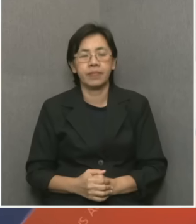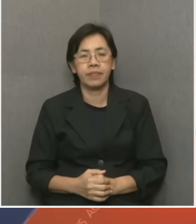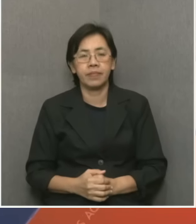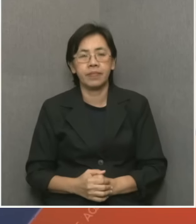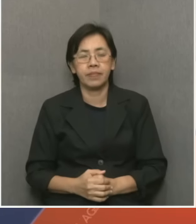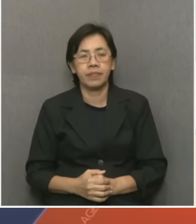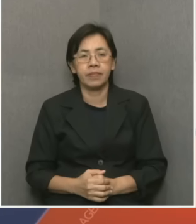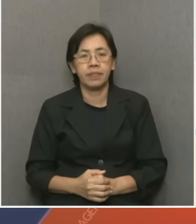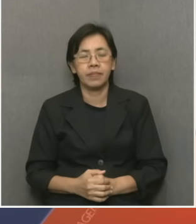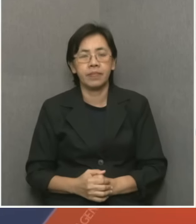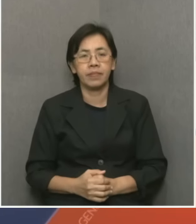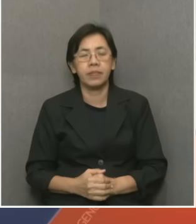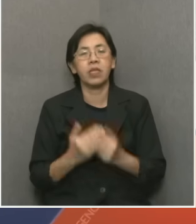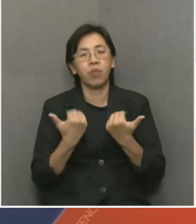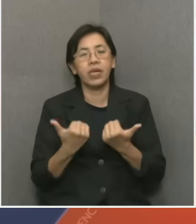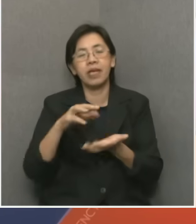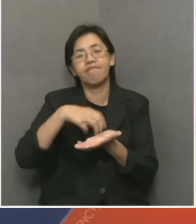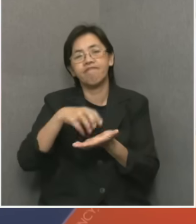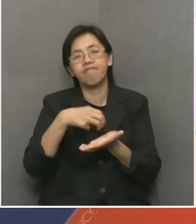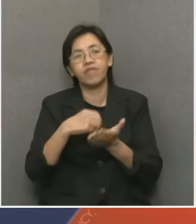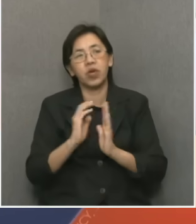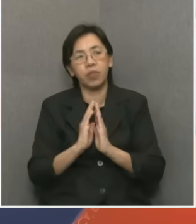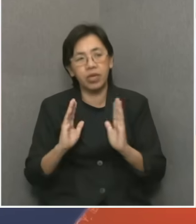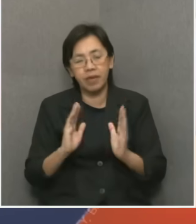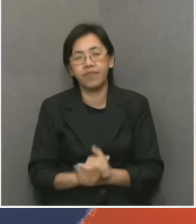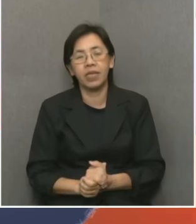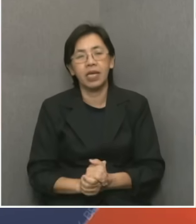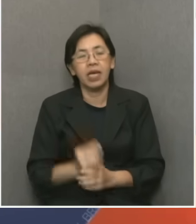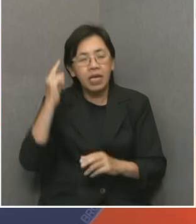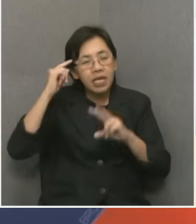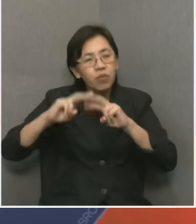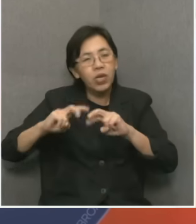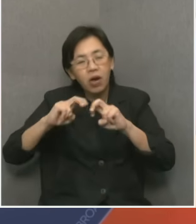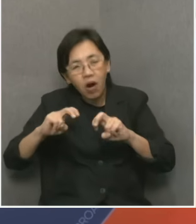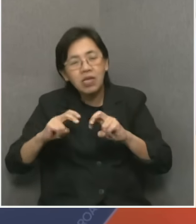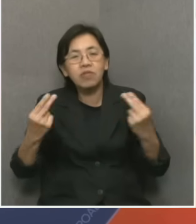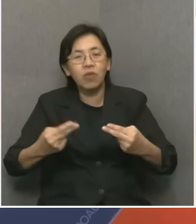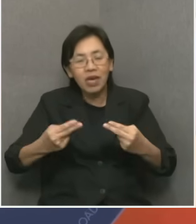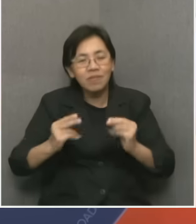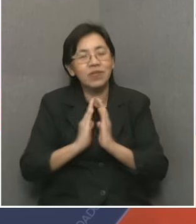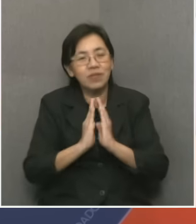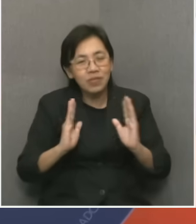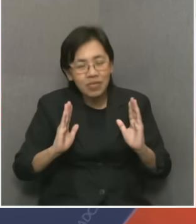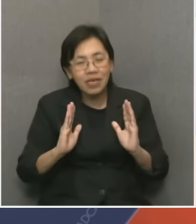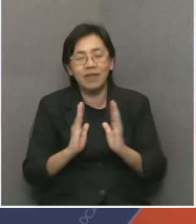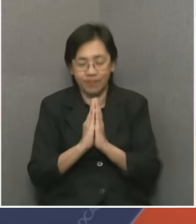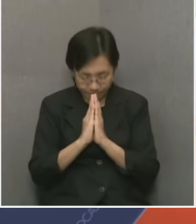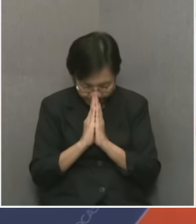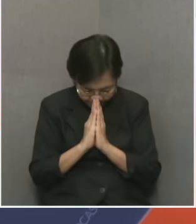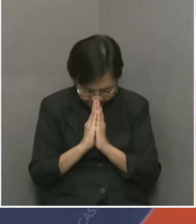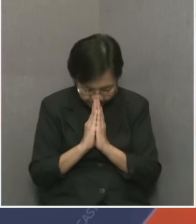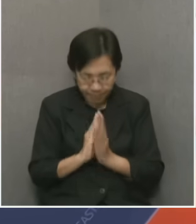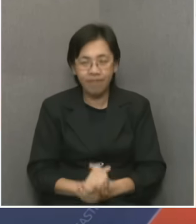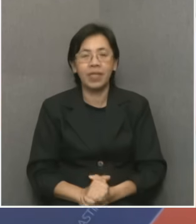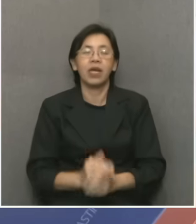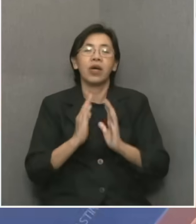ผม ค่ะได้ค่ะวันนี้ขอบพระคุณอาจารย์มากเลยนะคะสำหรับมุมมองการวิเคราะห์ค่ะ ขอบคุณนะคะ ครับสวัสดีครับ ค่ะขอบพระคุณ